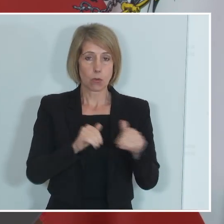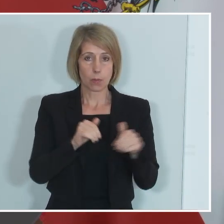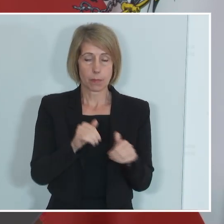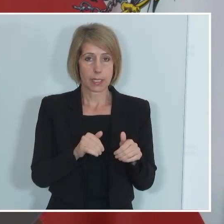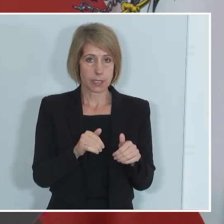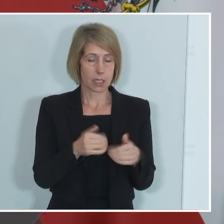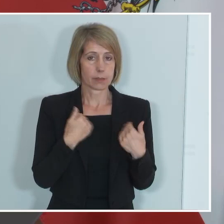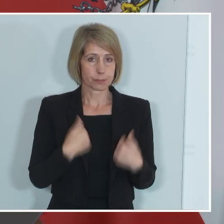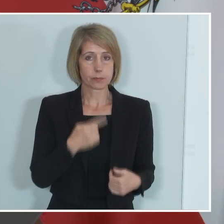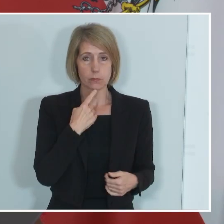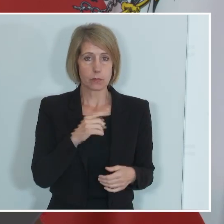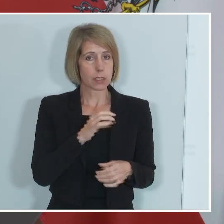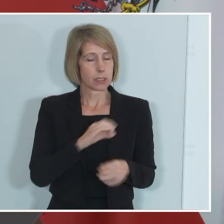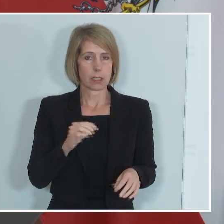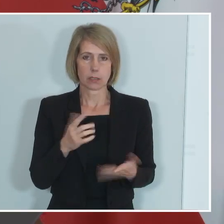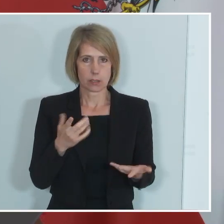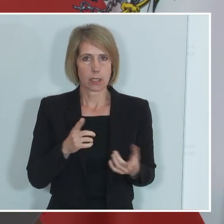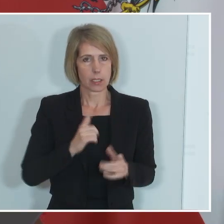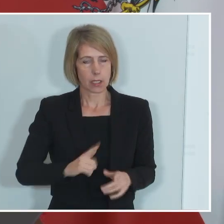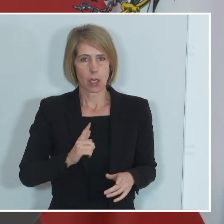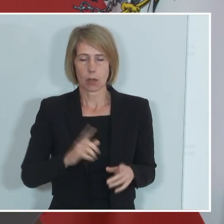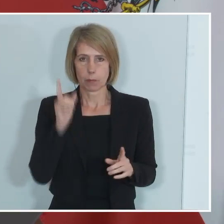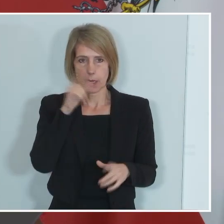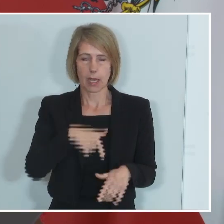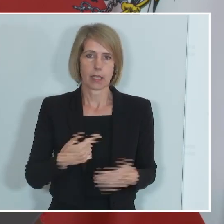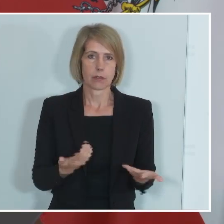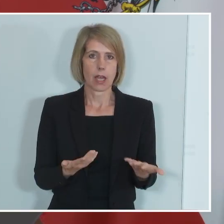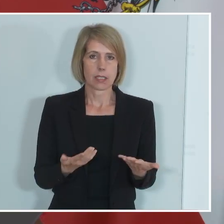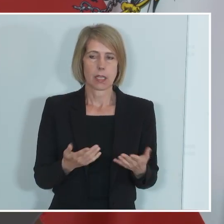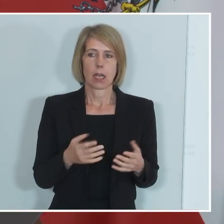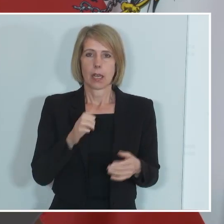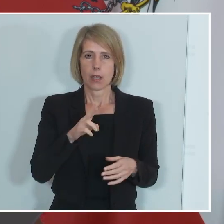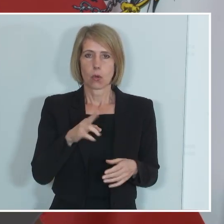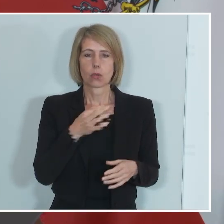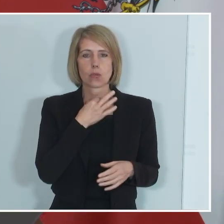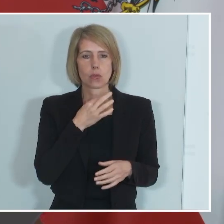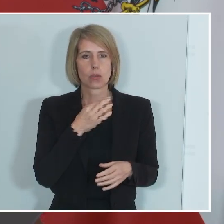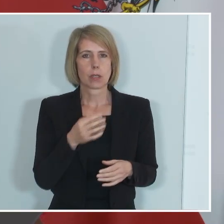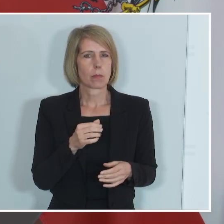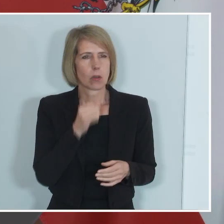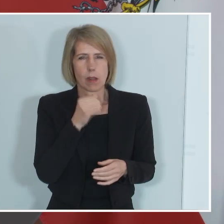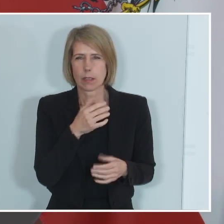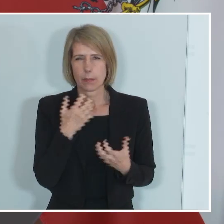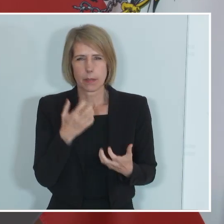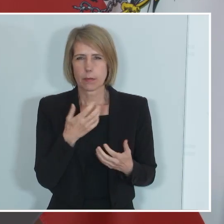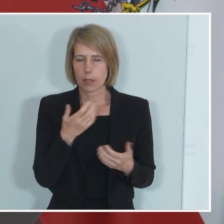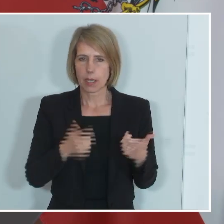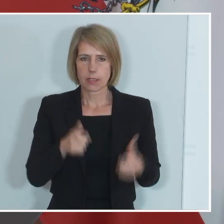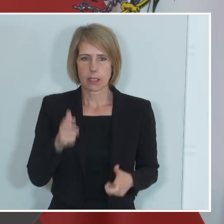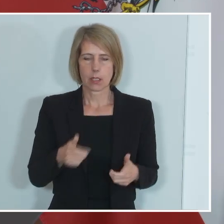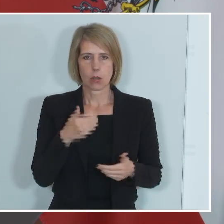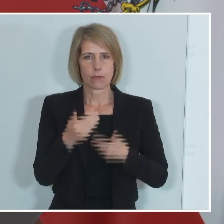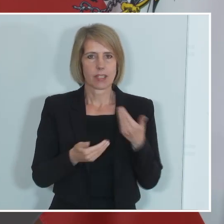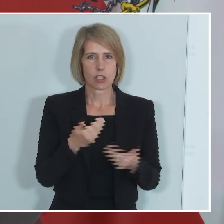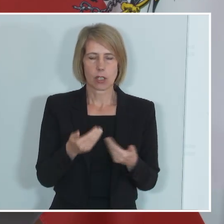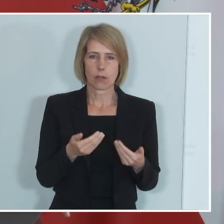niedrigsten Zustimmungswerte zur Europäischen Union. Vielleicht liegt das auch ein klein wenig daran, dass die Wirtschaft bisher die Europäische